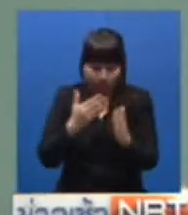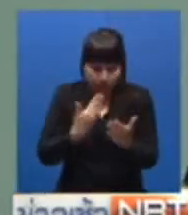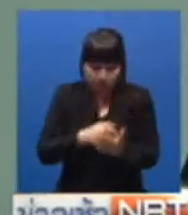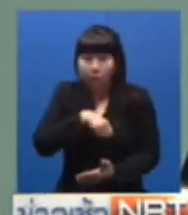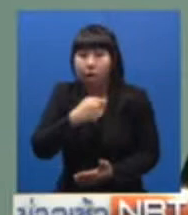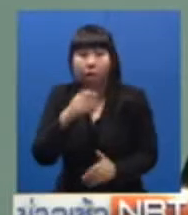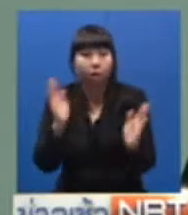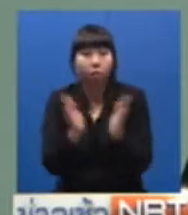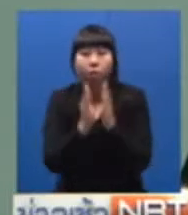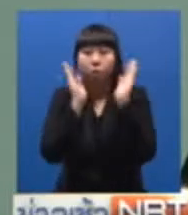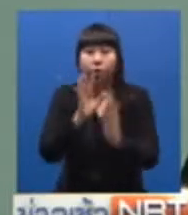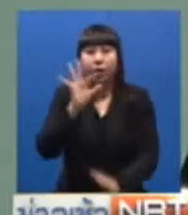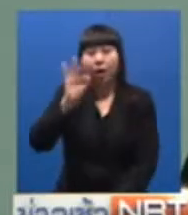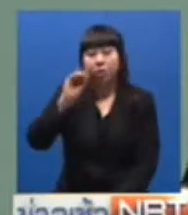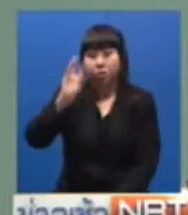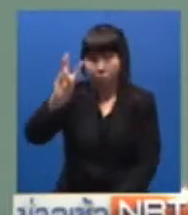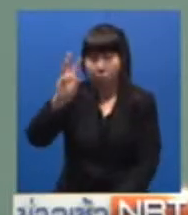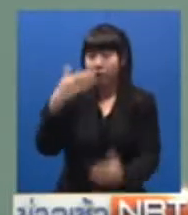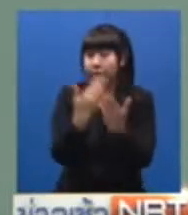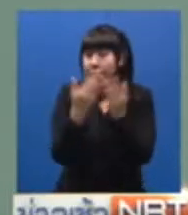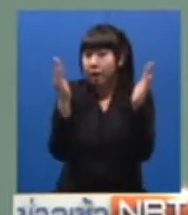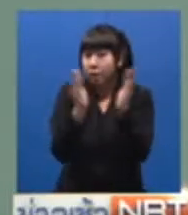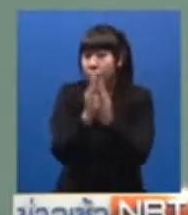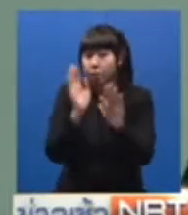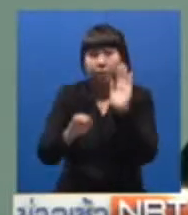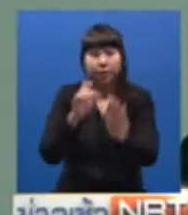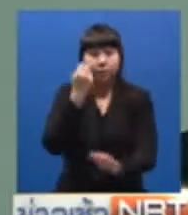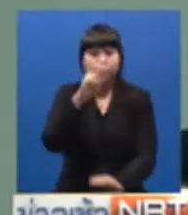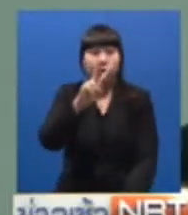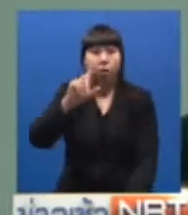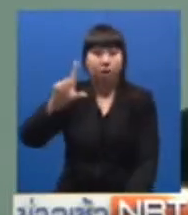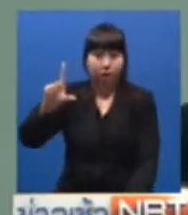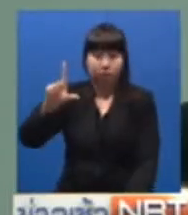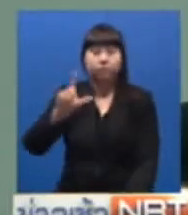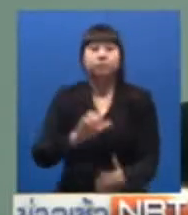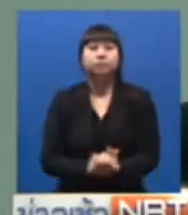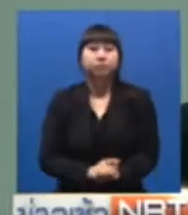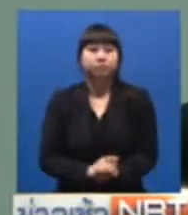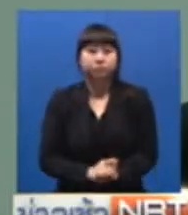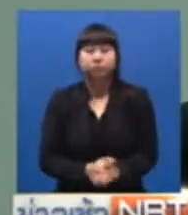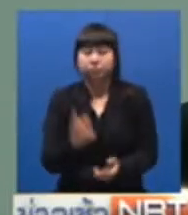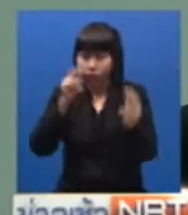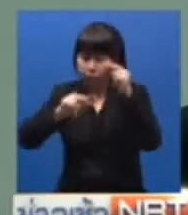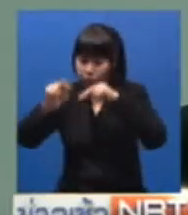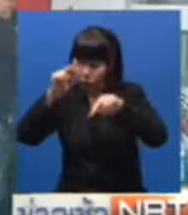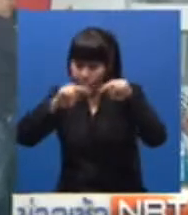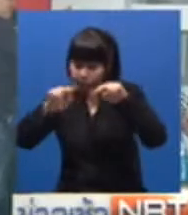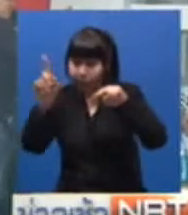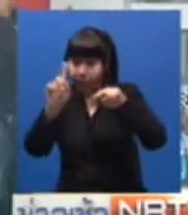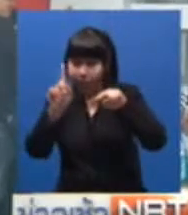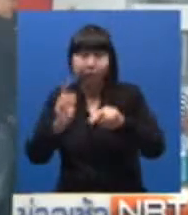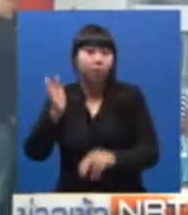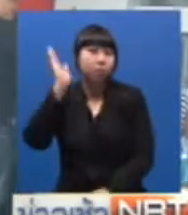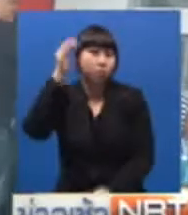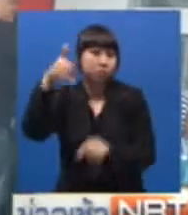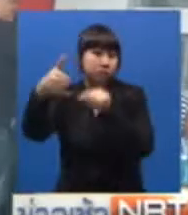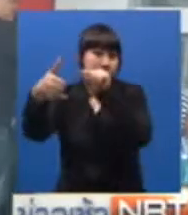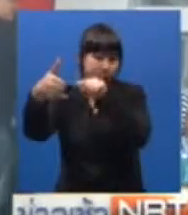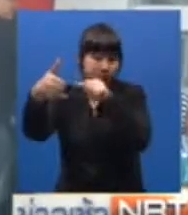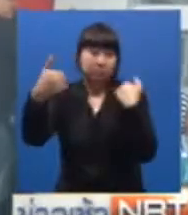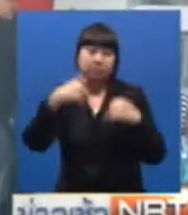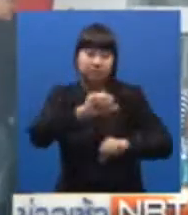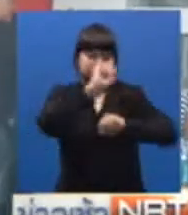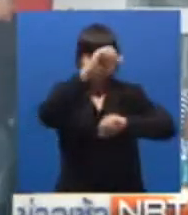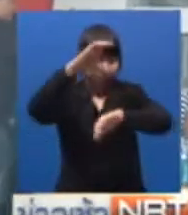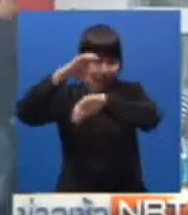รวม 96คนวงเงินรวมกันกว่า 12ล้านบาทโดยจากการตรวจสอบค่ะก็พบว่านายดุสิตนั้นมีหมายจับ